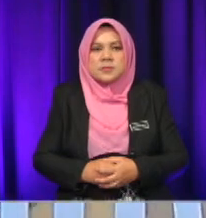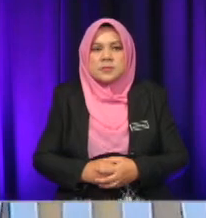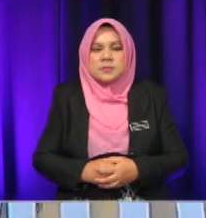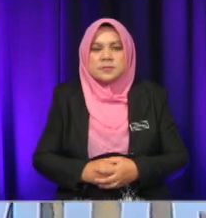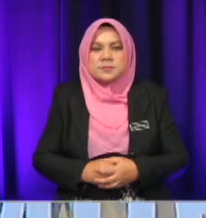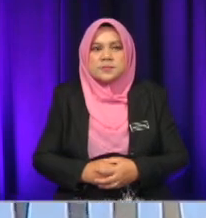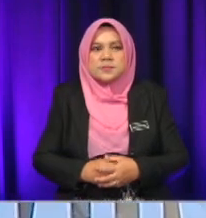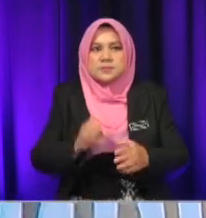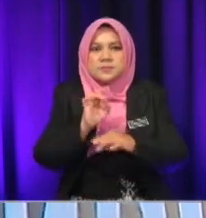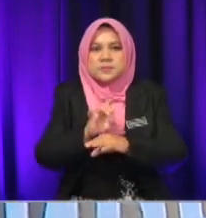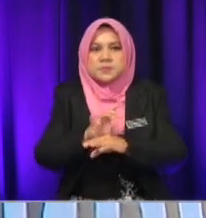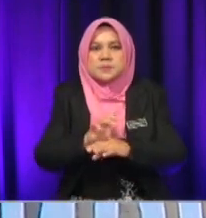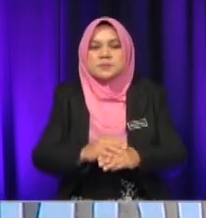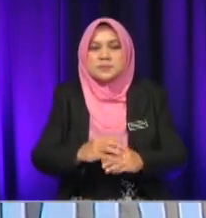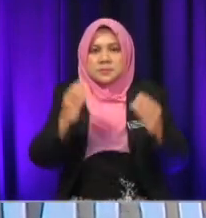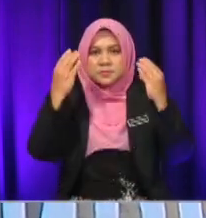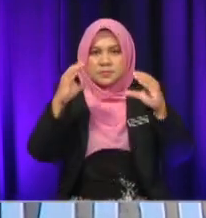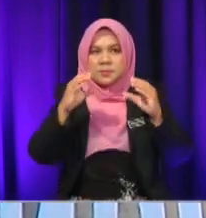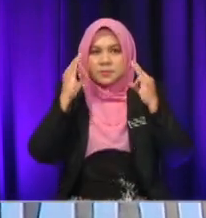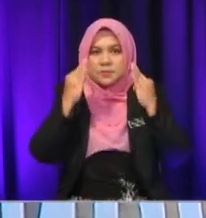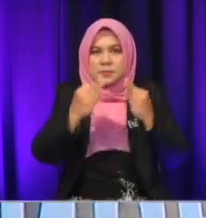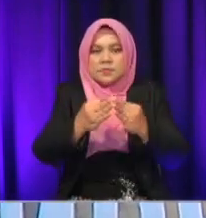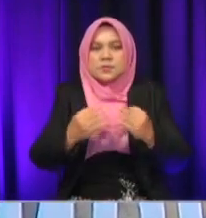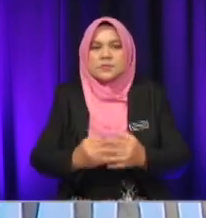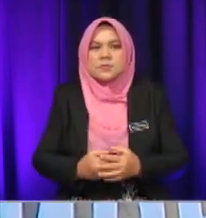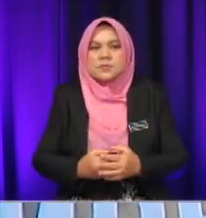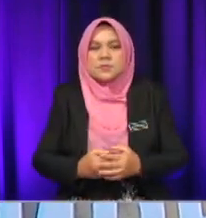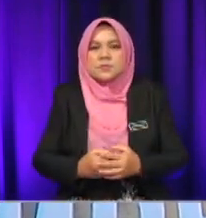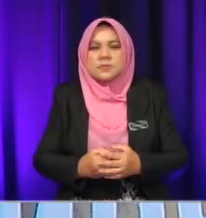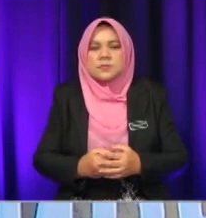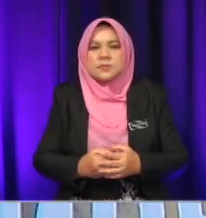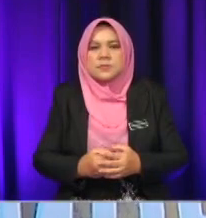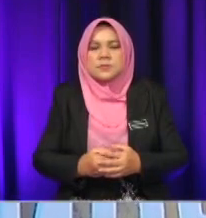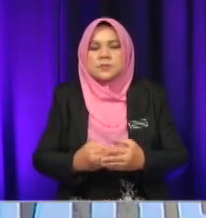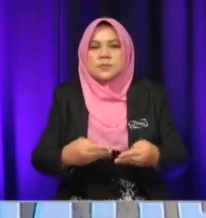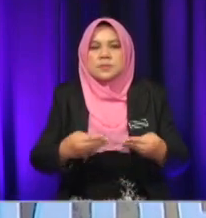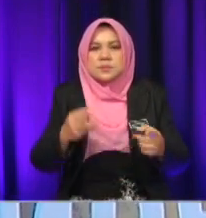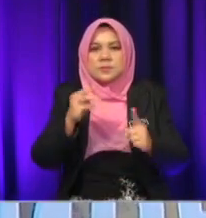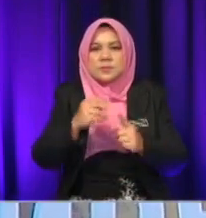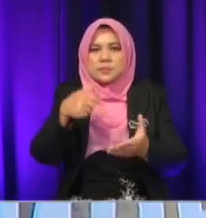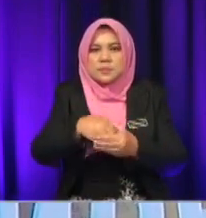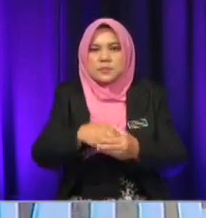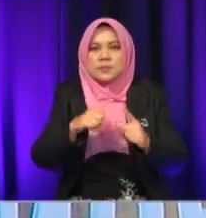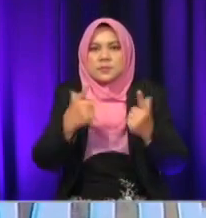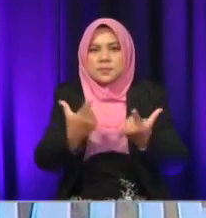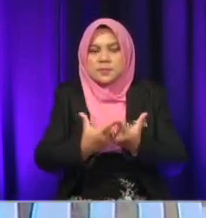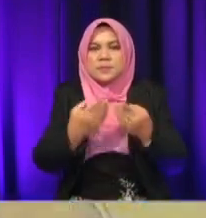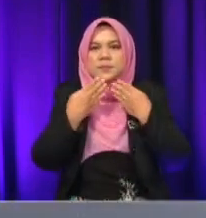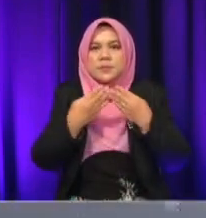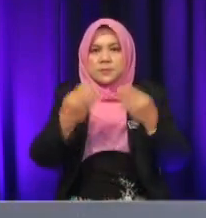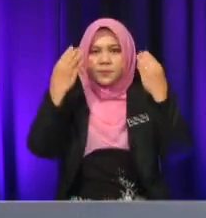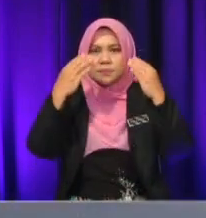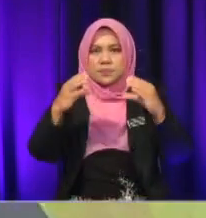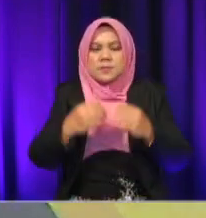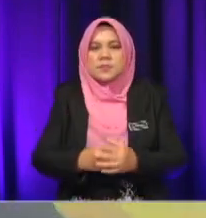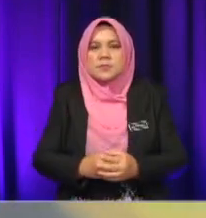Azrina ya. Itu pesanan yang sangat bernas, fokus dan berikan perhatian dalam kelas. Okey, terima kasih cikgu Azrina kerana berkongsi ilmu pada hari ini,